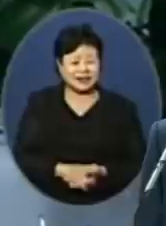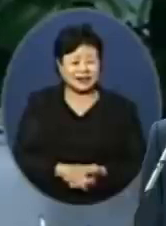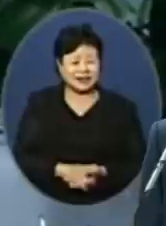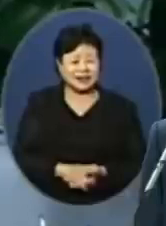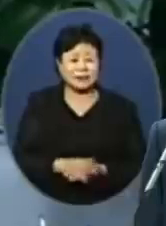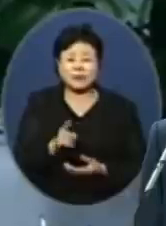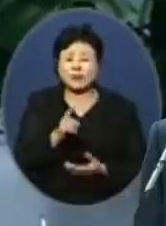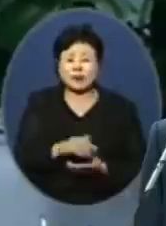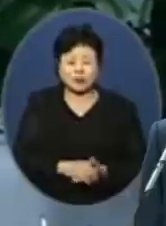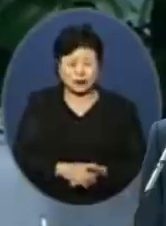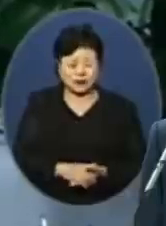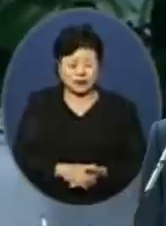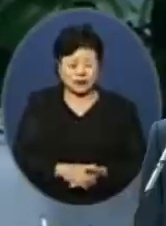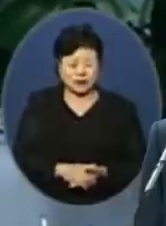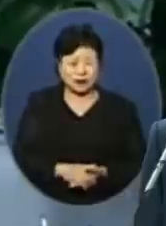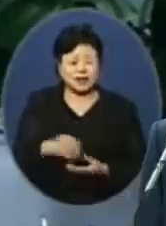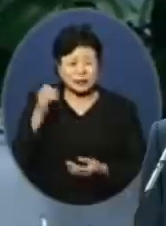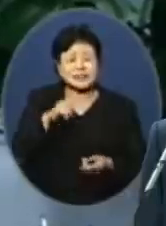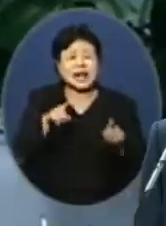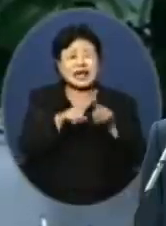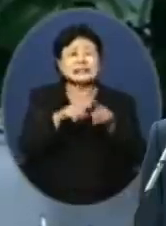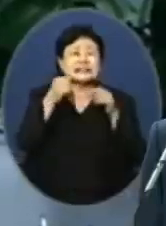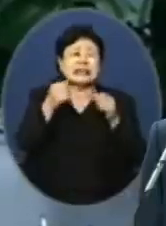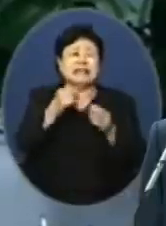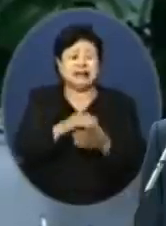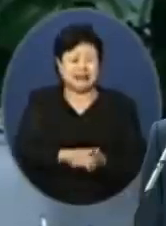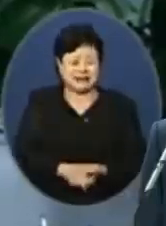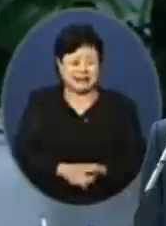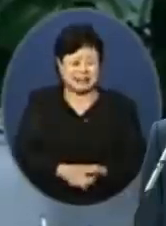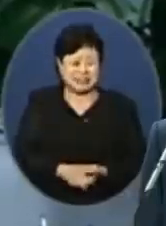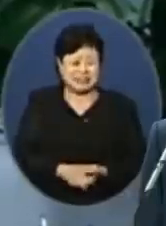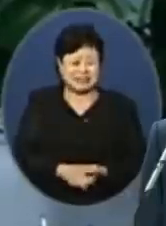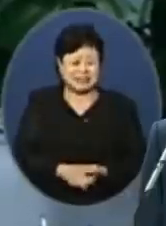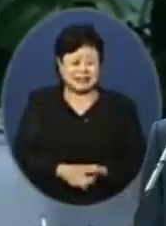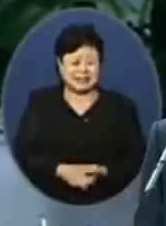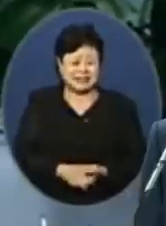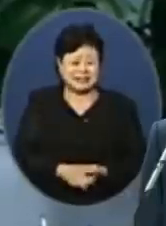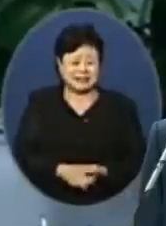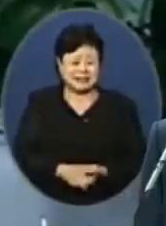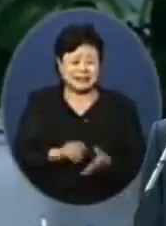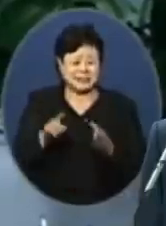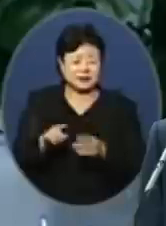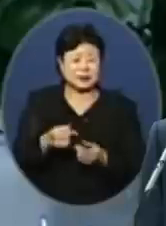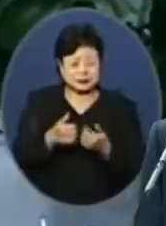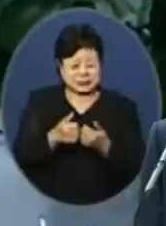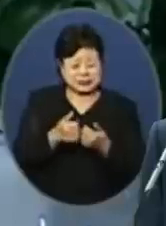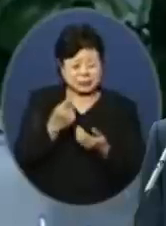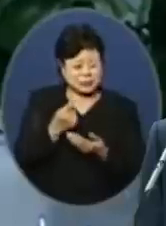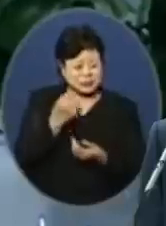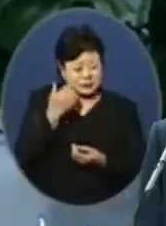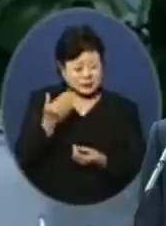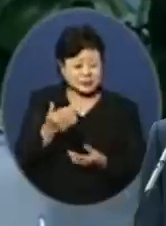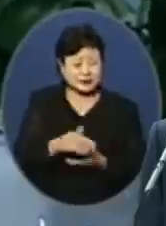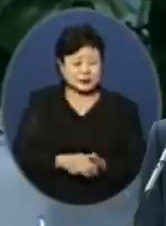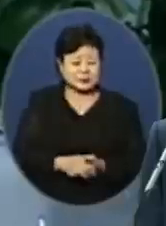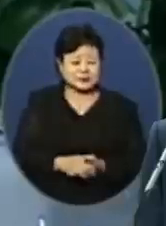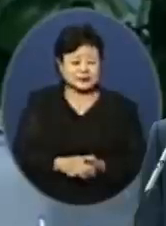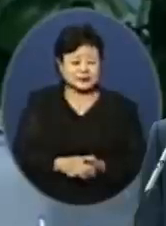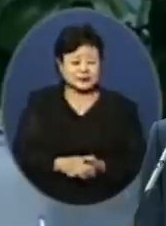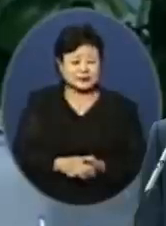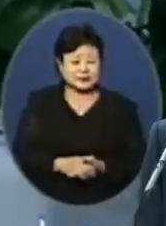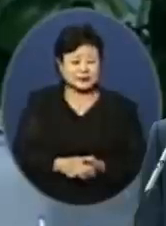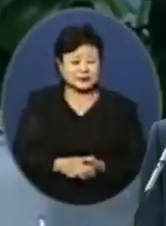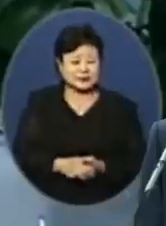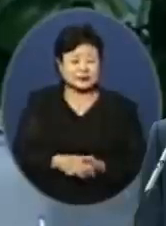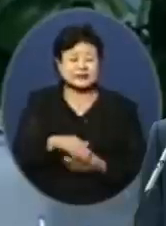뭐하냐 그저 같이 사는 것입니다. 내 신앙 상담에 와서 중년 이상이